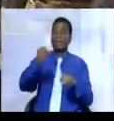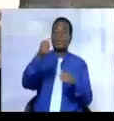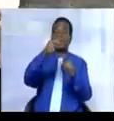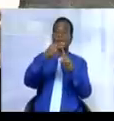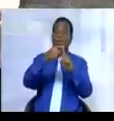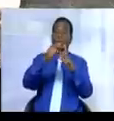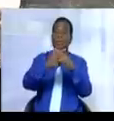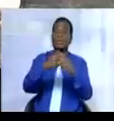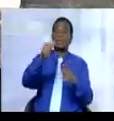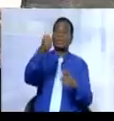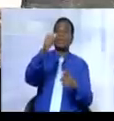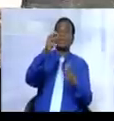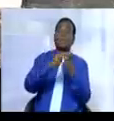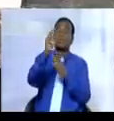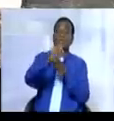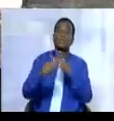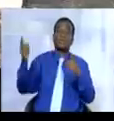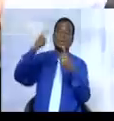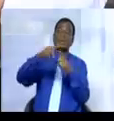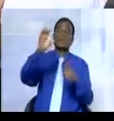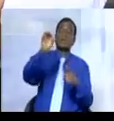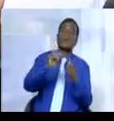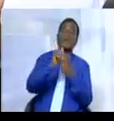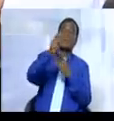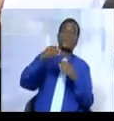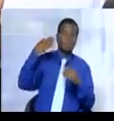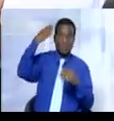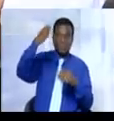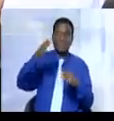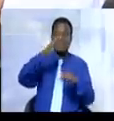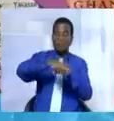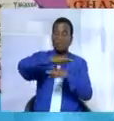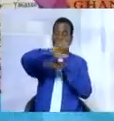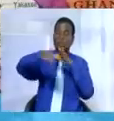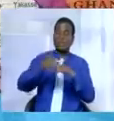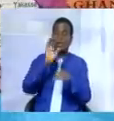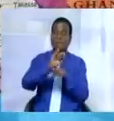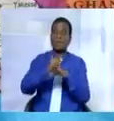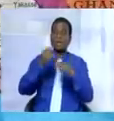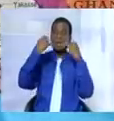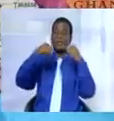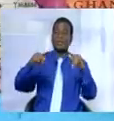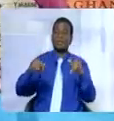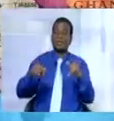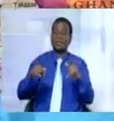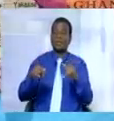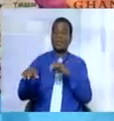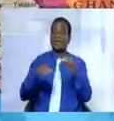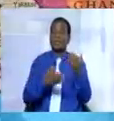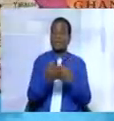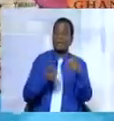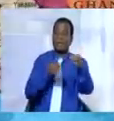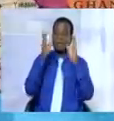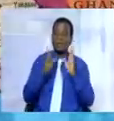mars au 9 avril prochain sur l'ensemble du territoire national, annonce faite hier par le directeur de la division communication